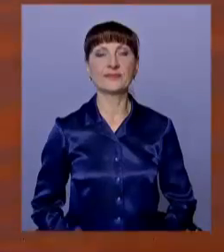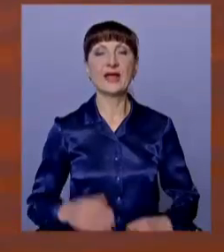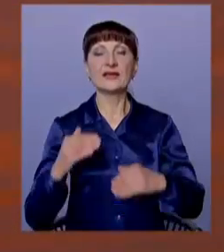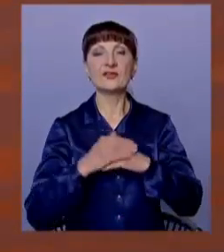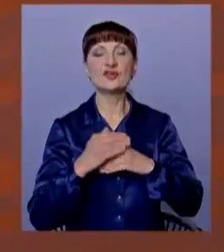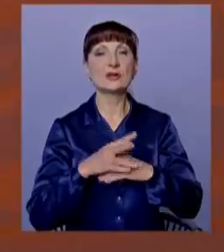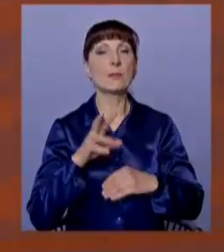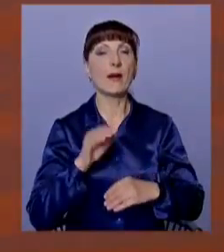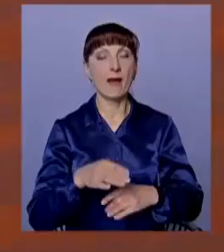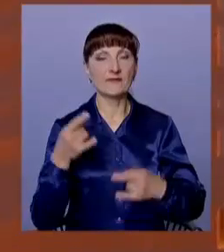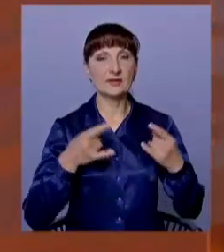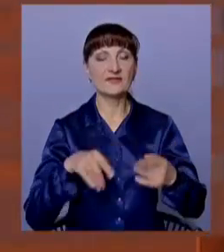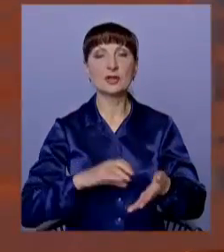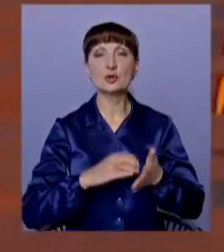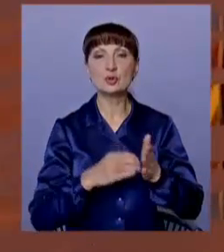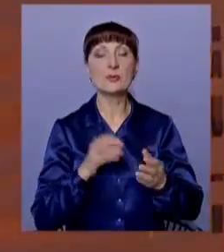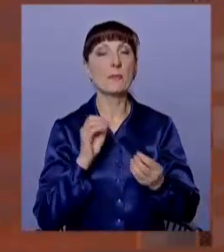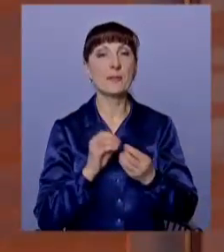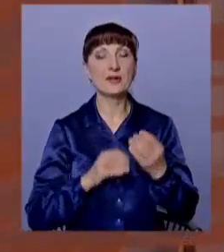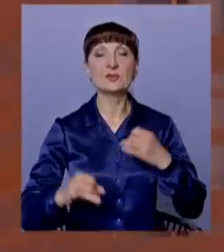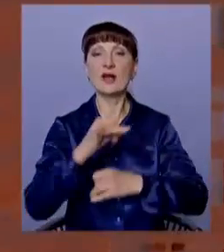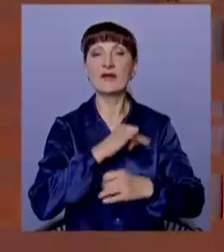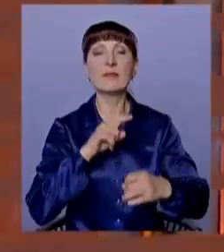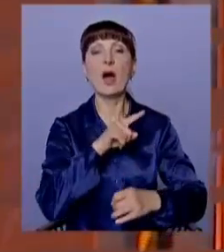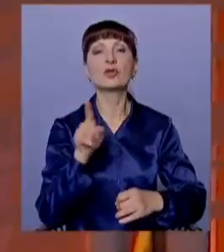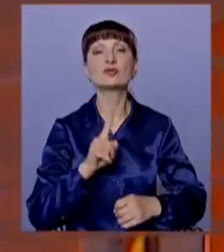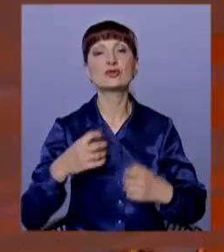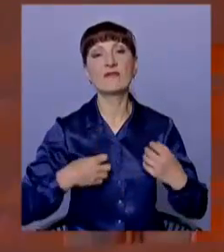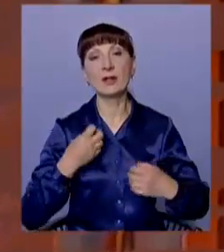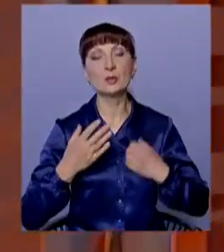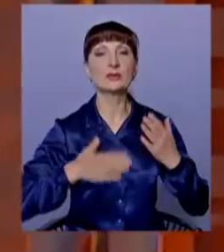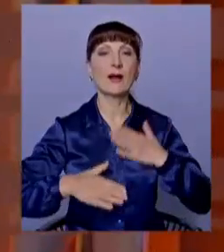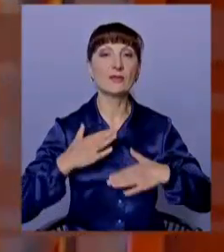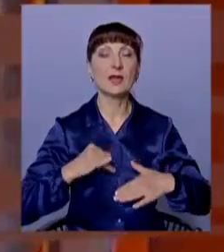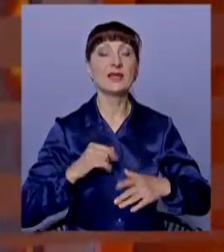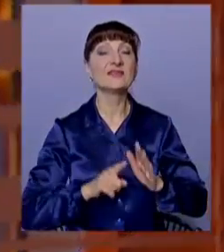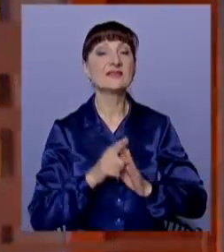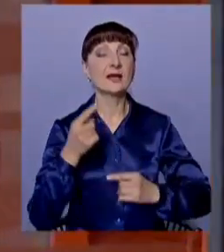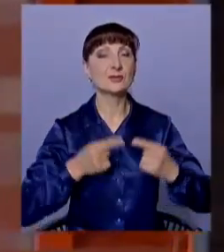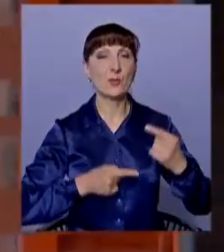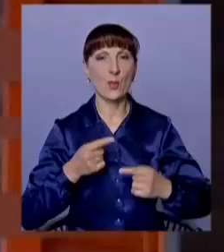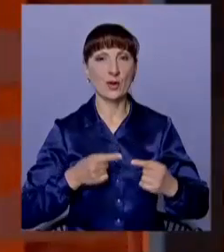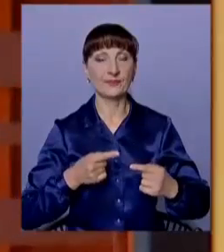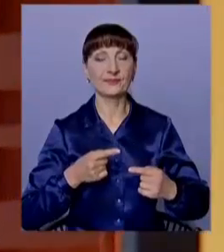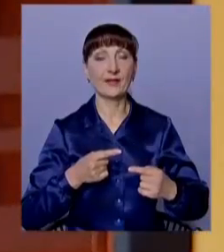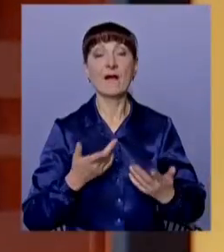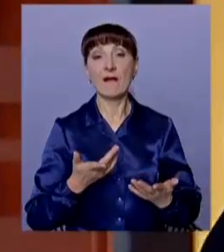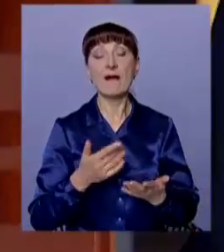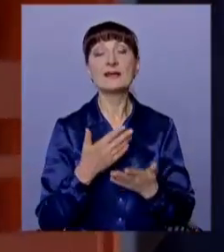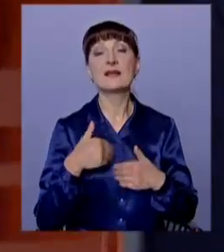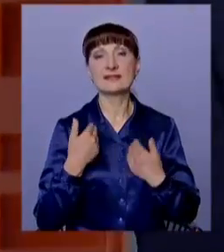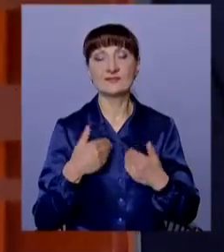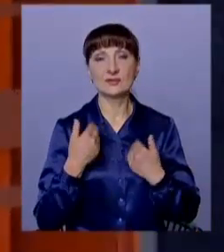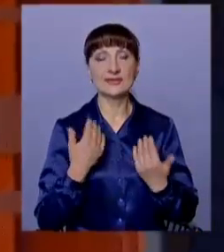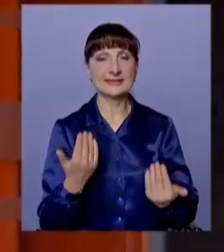Вечерний прайм в эфире, и в этой студии мы по-прежнему говорим о том, что волнует, радует и вызывает споры. Меня зовут Ардай Сейтказин,